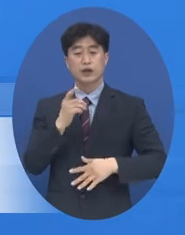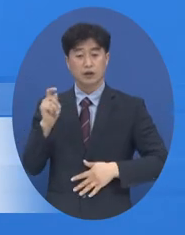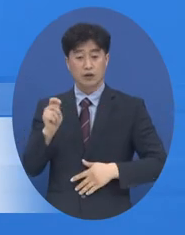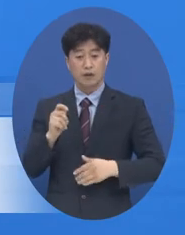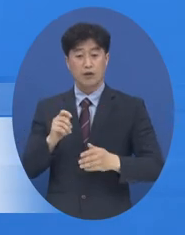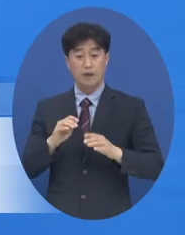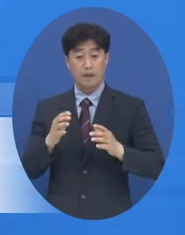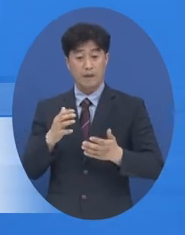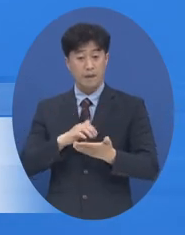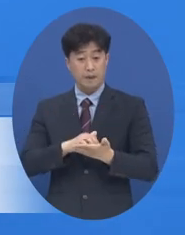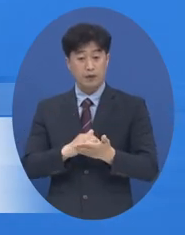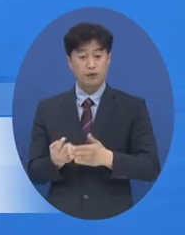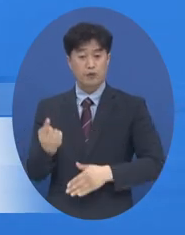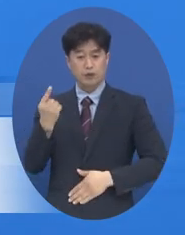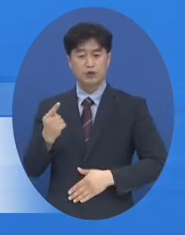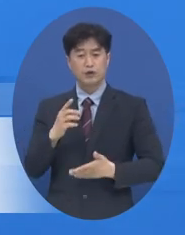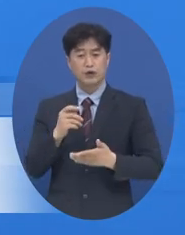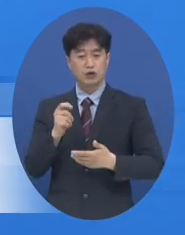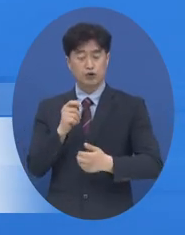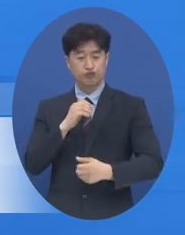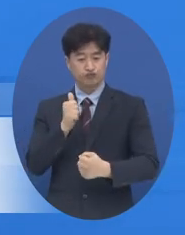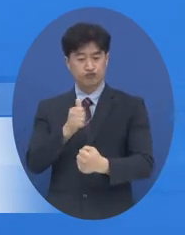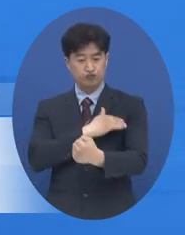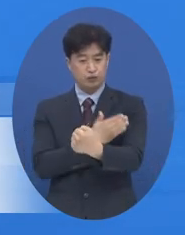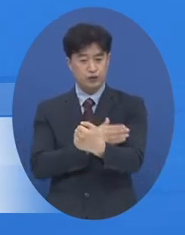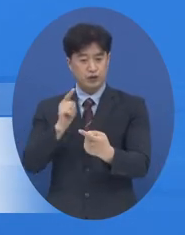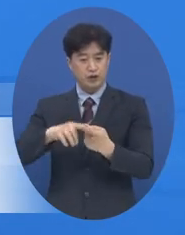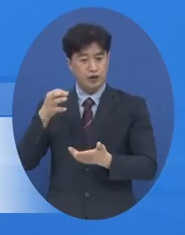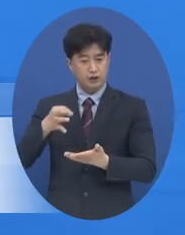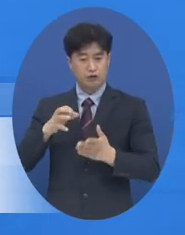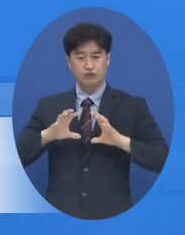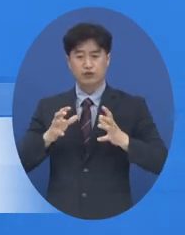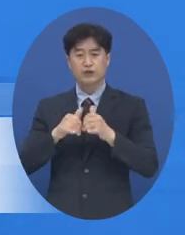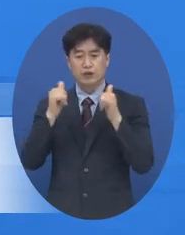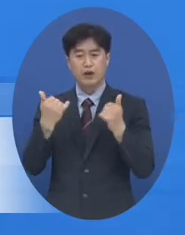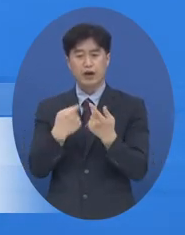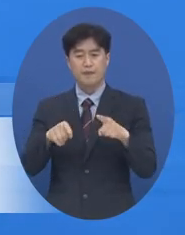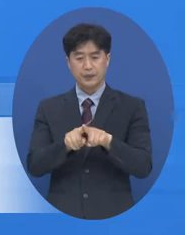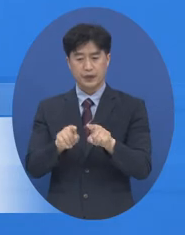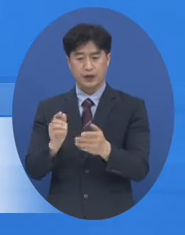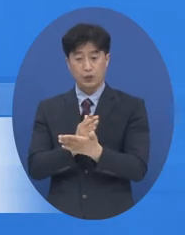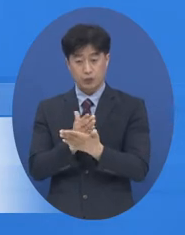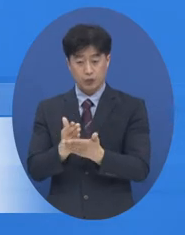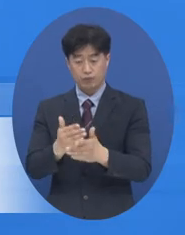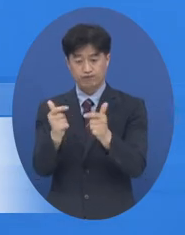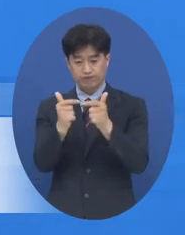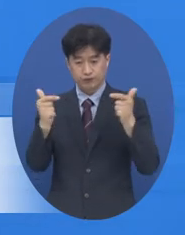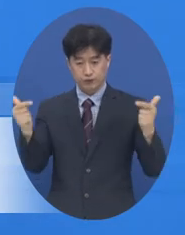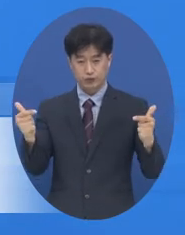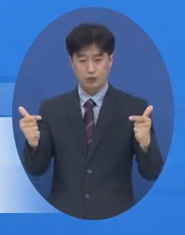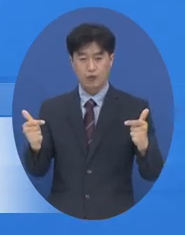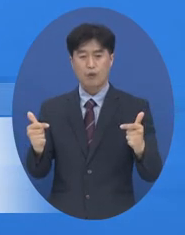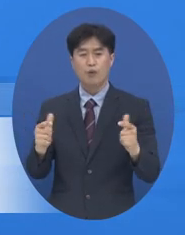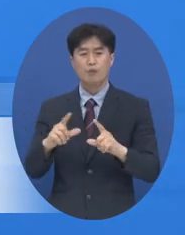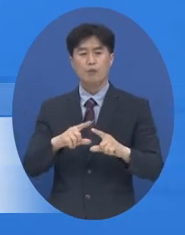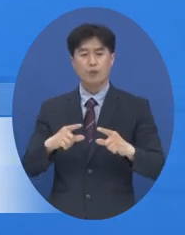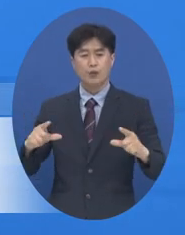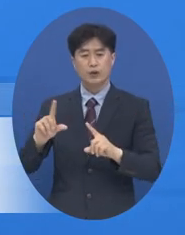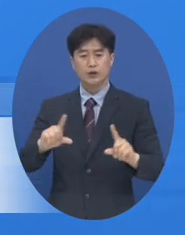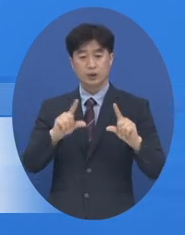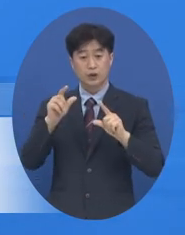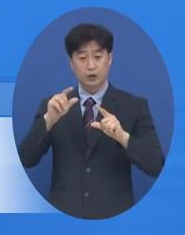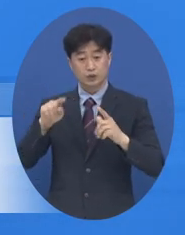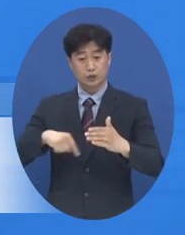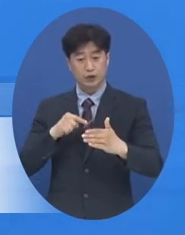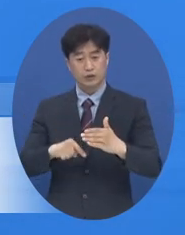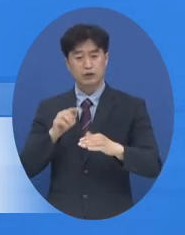경기도는 이제 데이터 배당을 넘어 데이터 주권에 대한 가치를 국제사회와 함께 공유하고 확대하고 일상생활